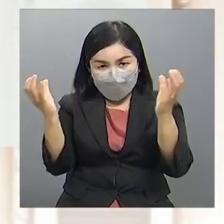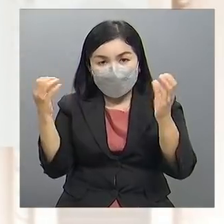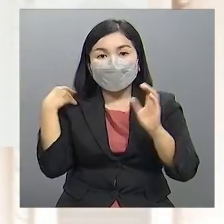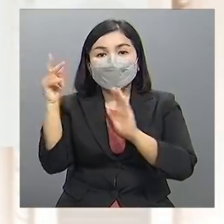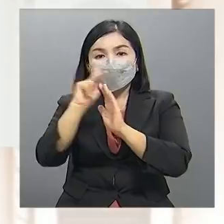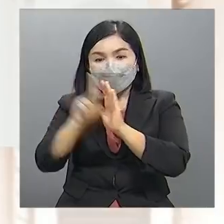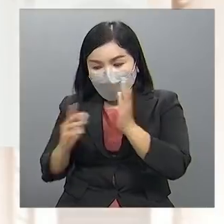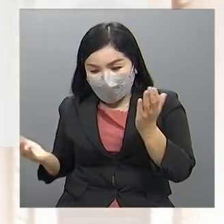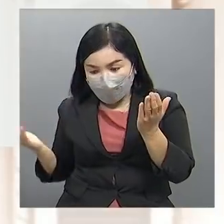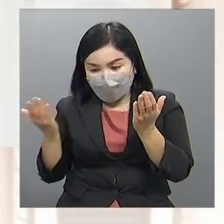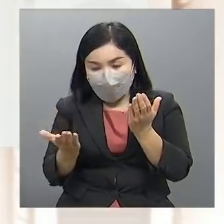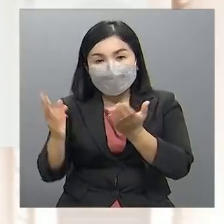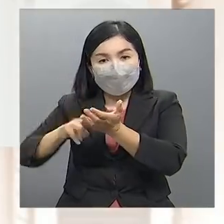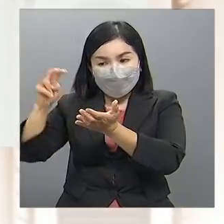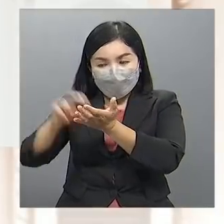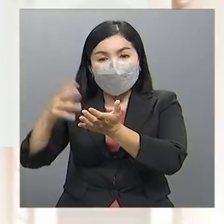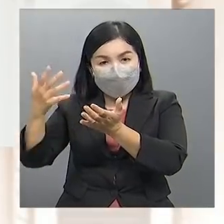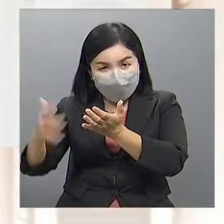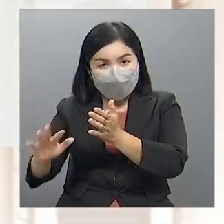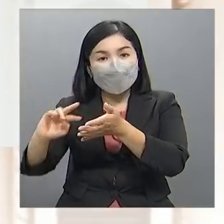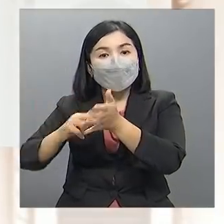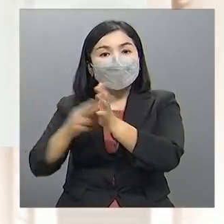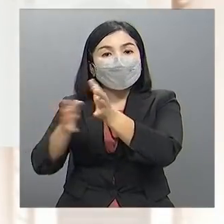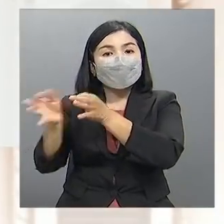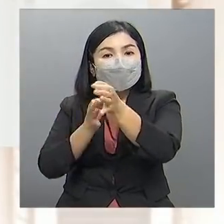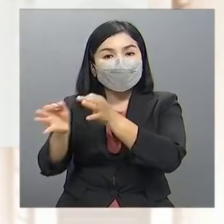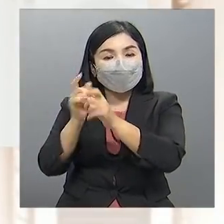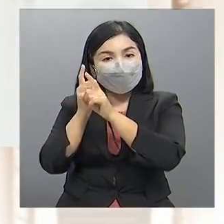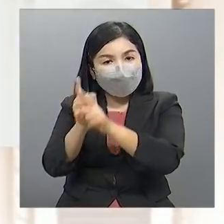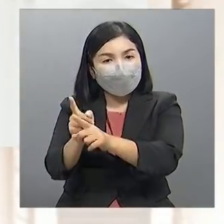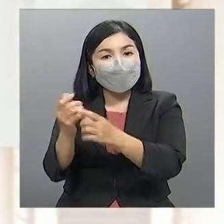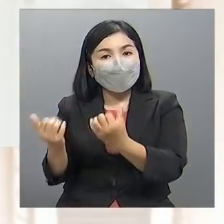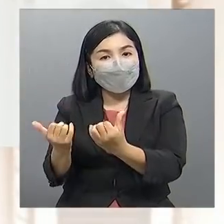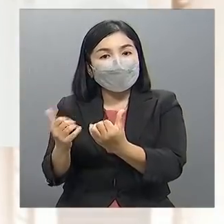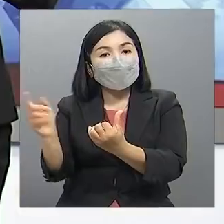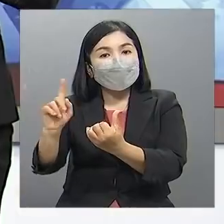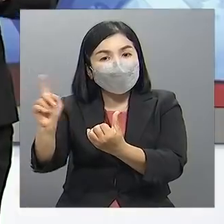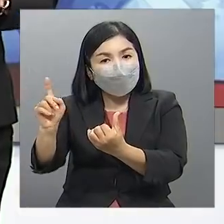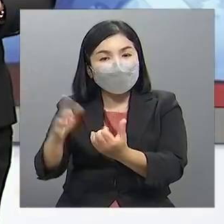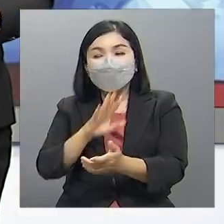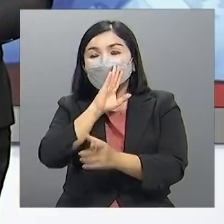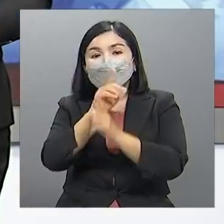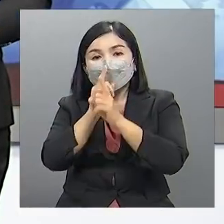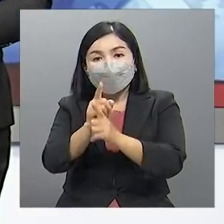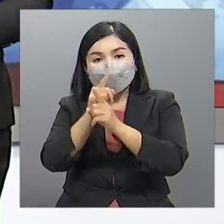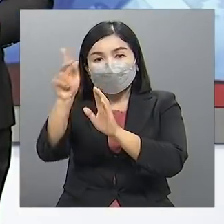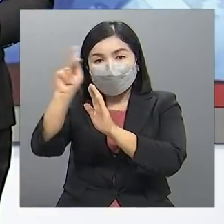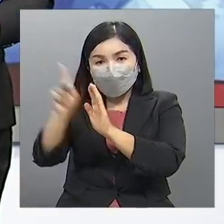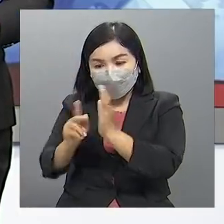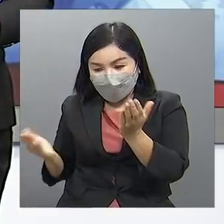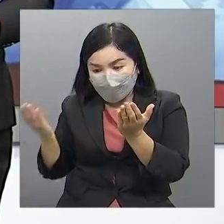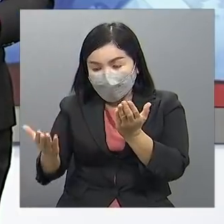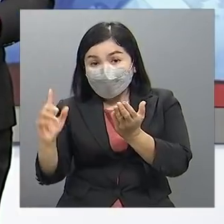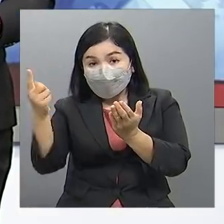รับแล้วเท่ากับตีความตามปัจจุบันไหมเรียกว่าถ้าตีความคุณสมบัติและวาระการดำรงต